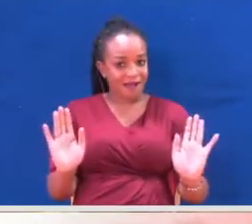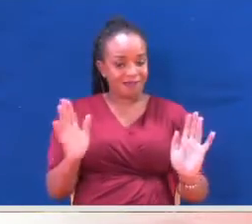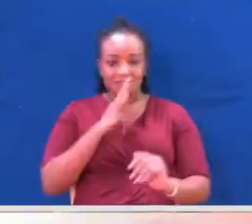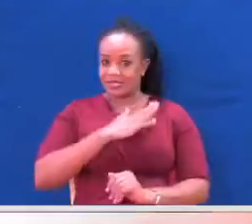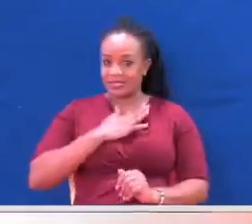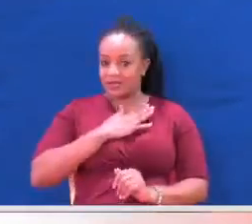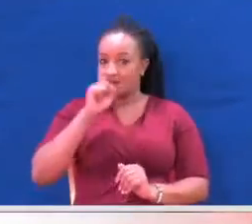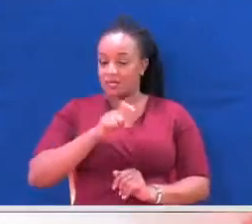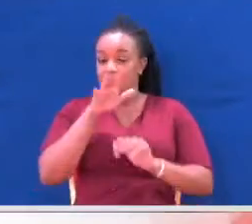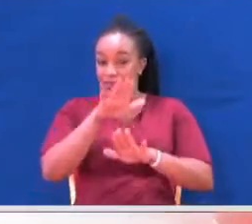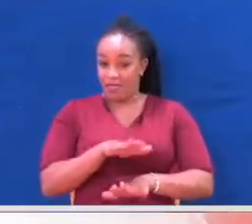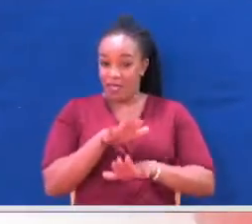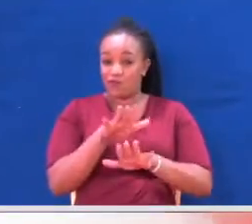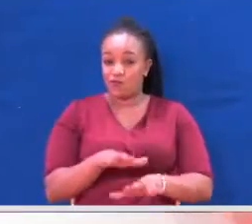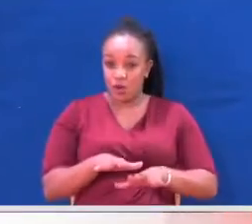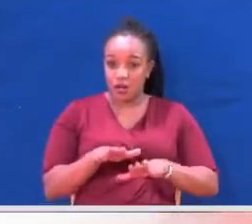take care.